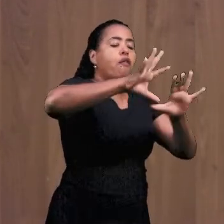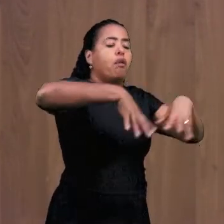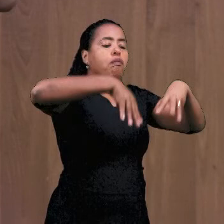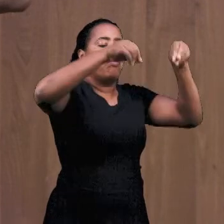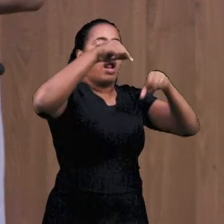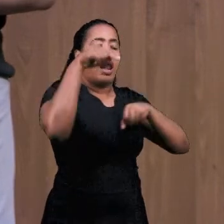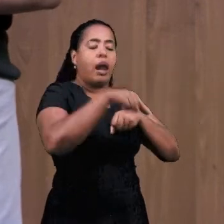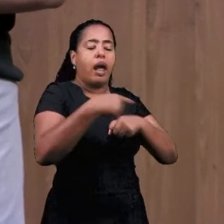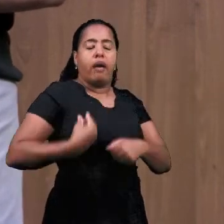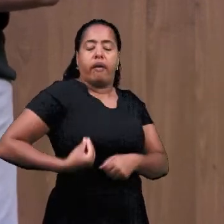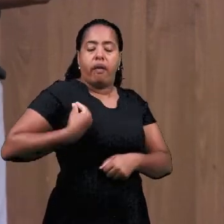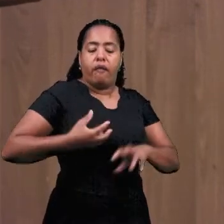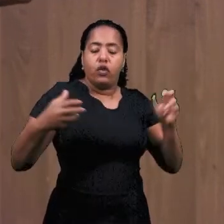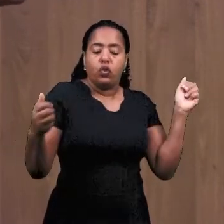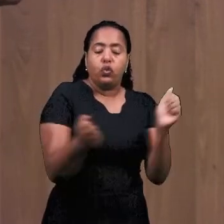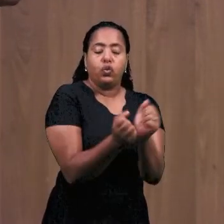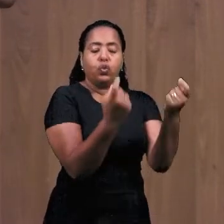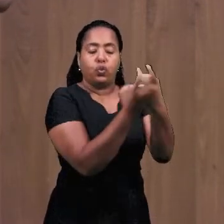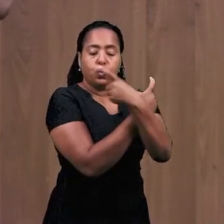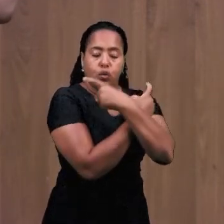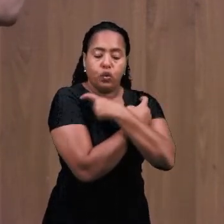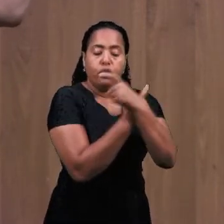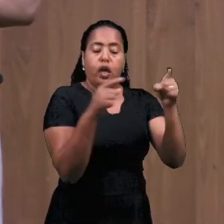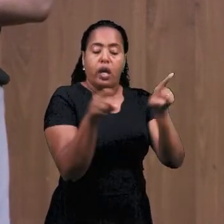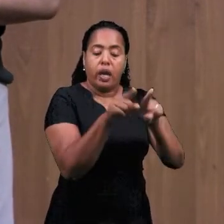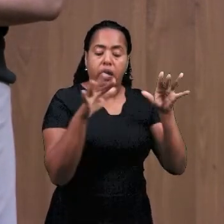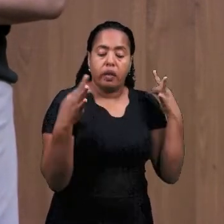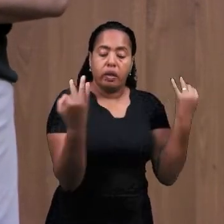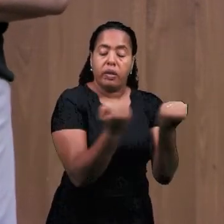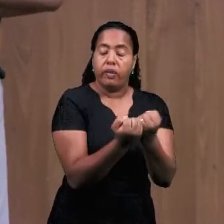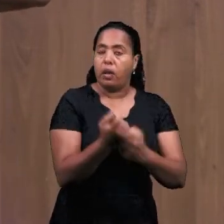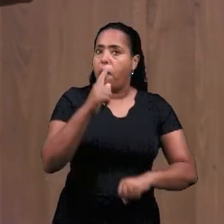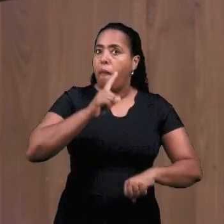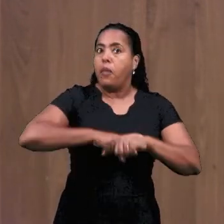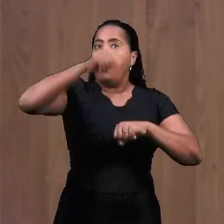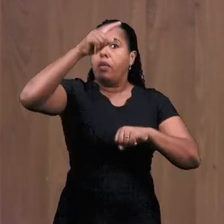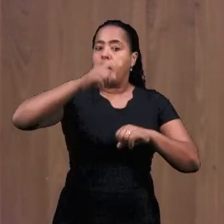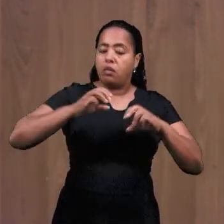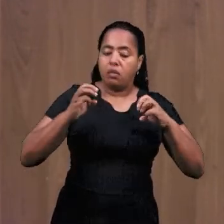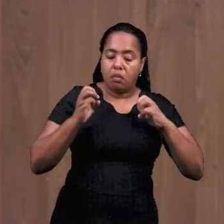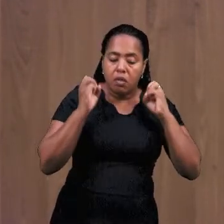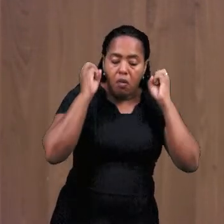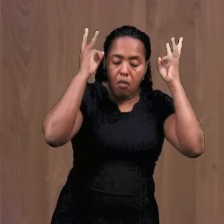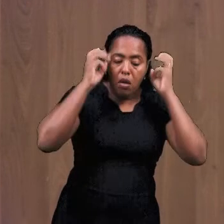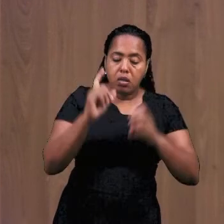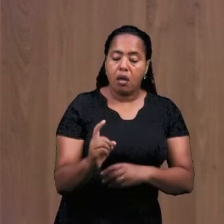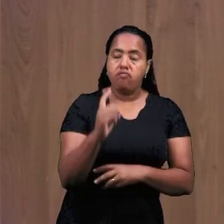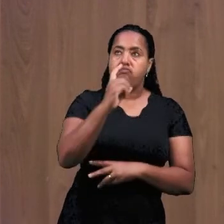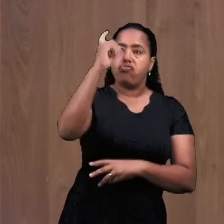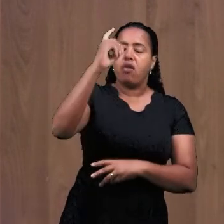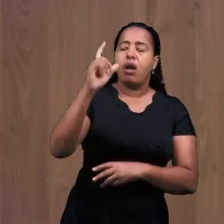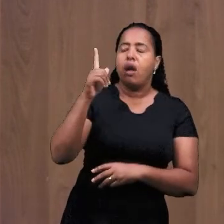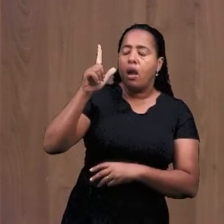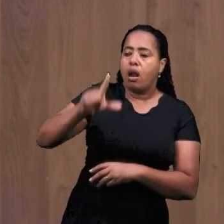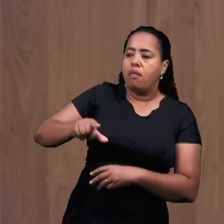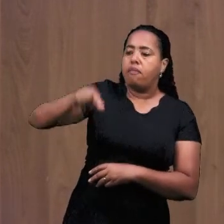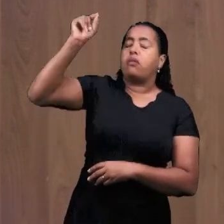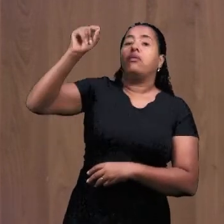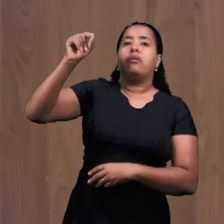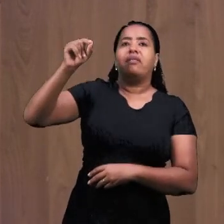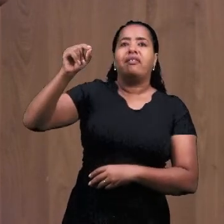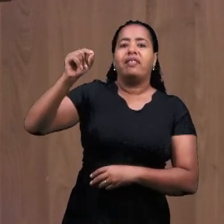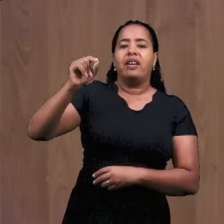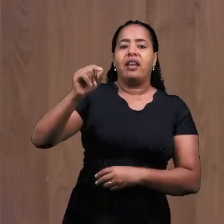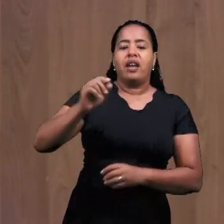vivre avec Pharaon et sa famille, mais quand Moïse devient adulte, il prend une décision,